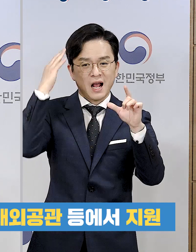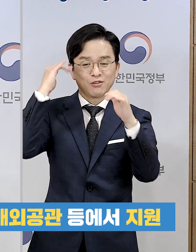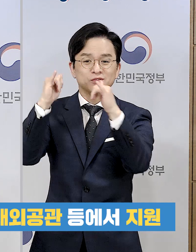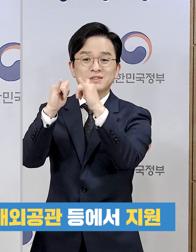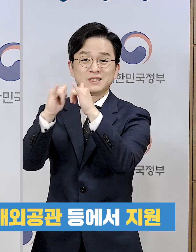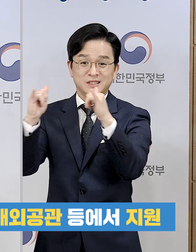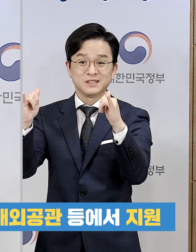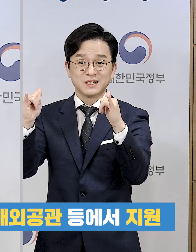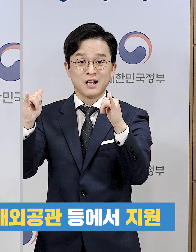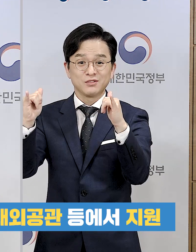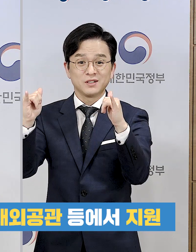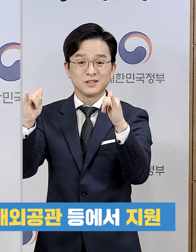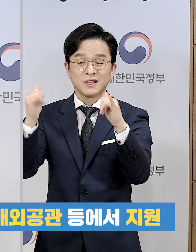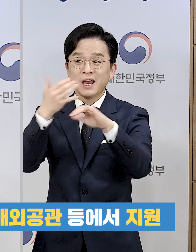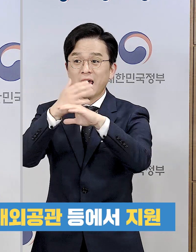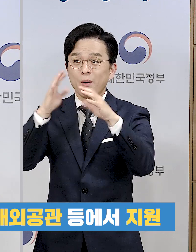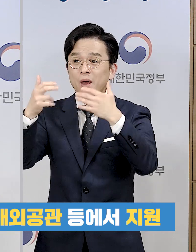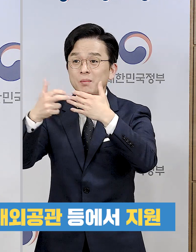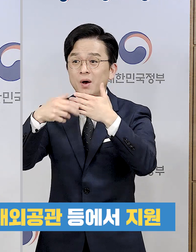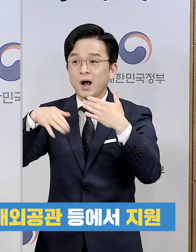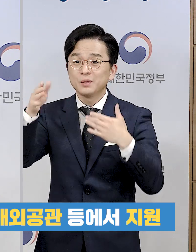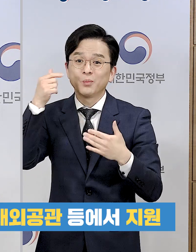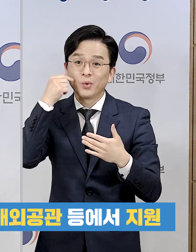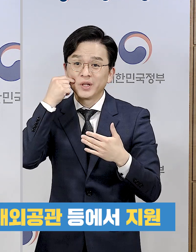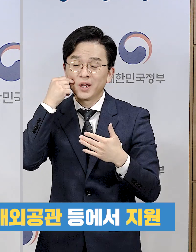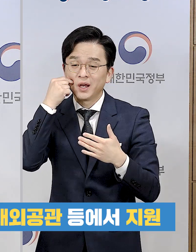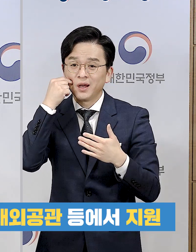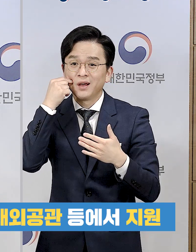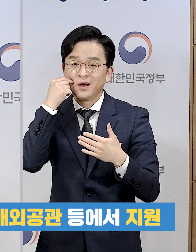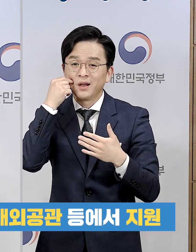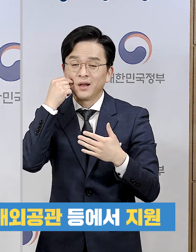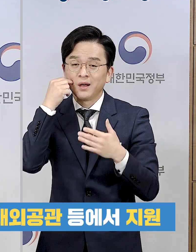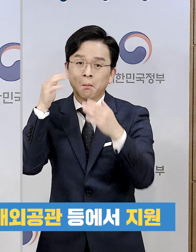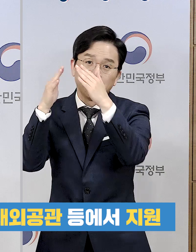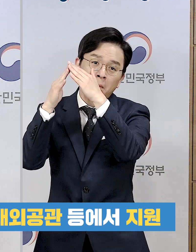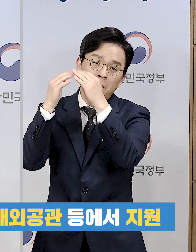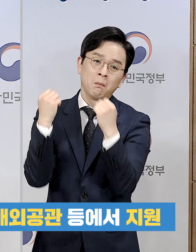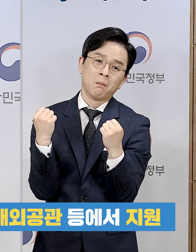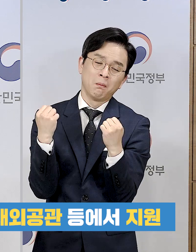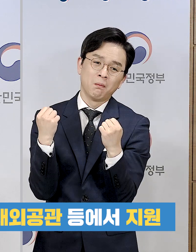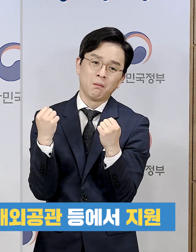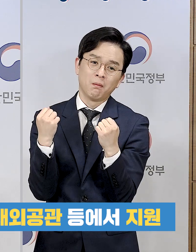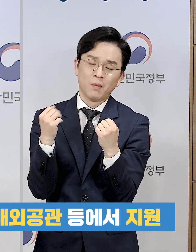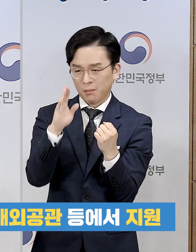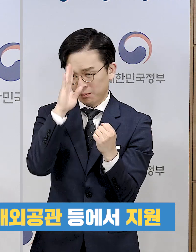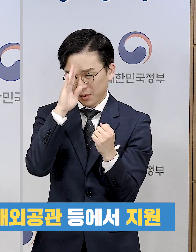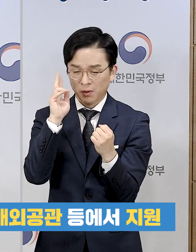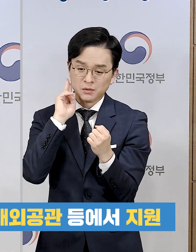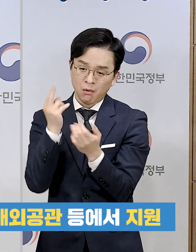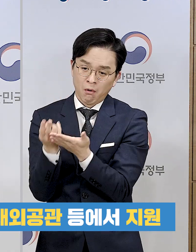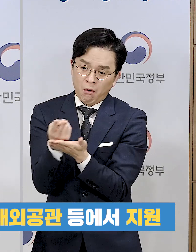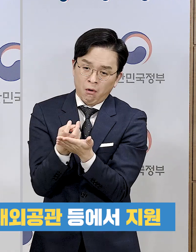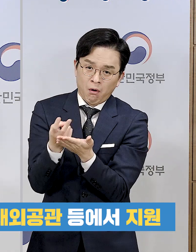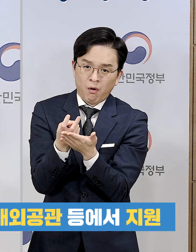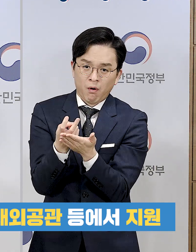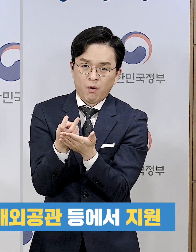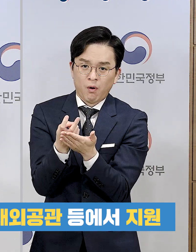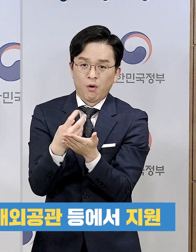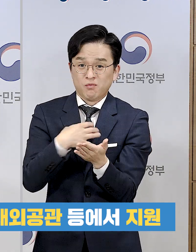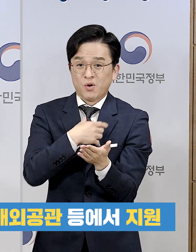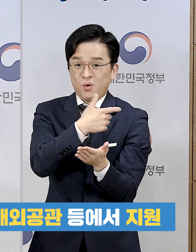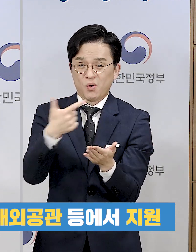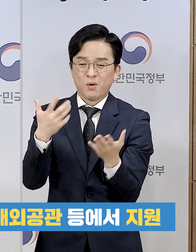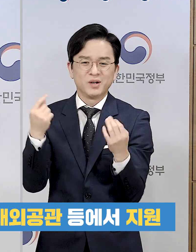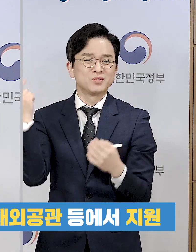이 코로나와 유사한 증상이 났을 때 의료기관을 이용하지 못하는 문제에 대해서는 지금 제 공간에서 거기에 대해서는 적절한 아마